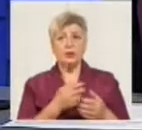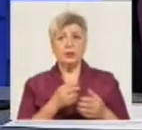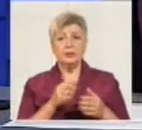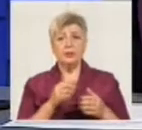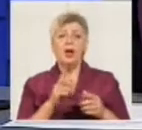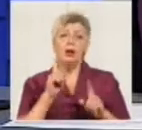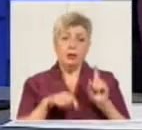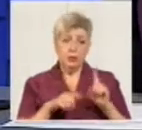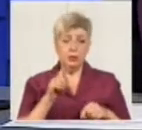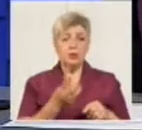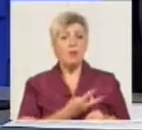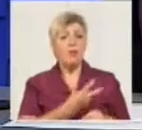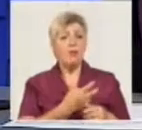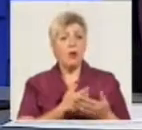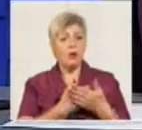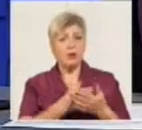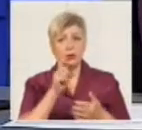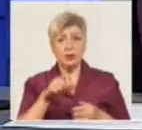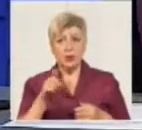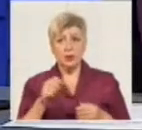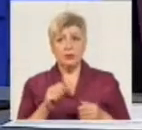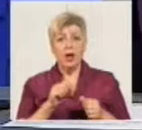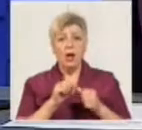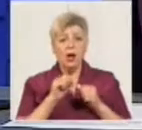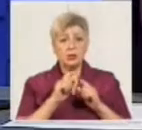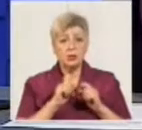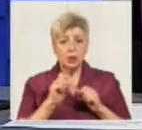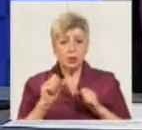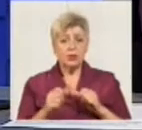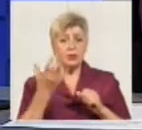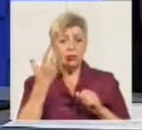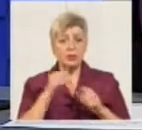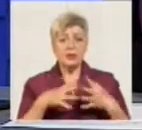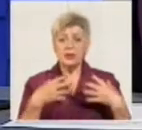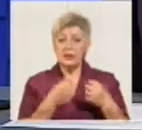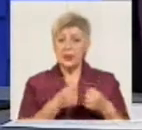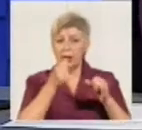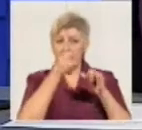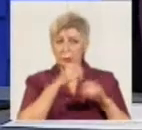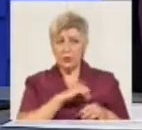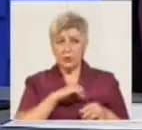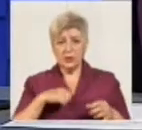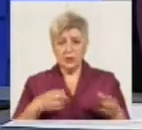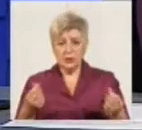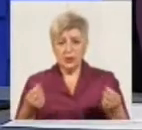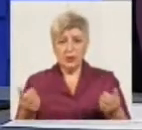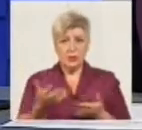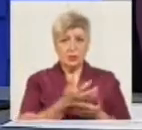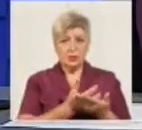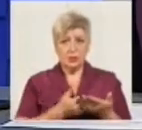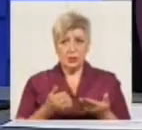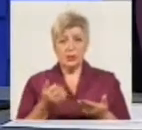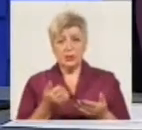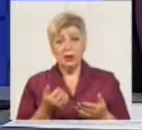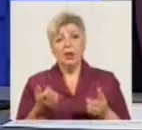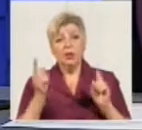особливо, коли родина не може зібрати такі кошти, ну, з власного бюджету, відокремити частину. Тоді